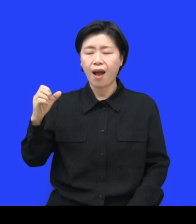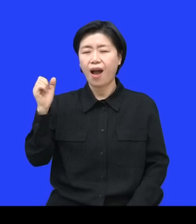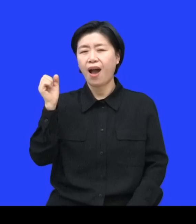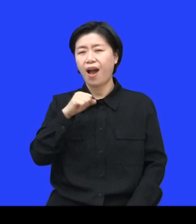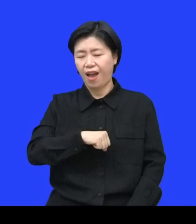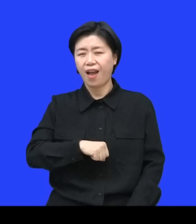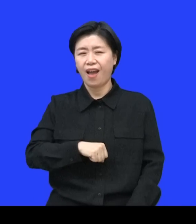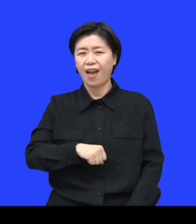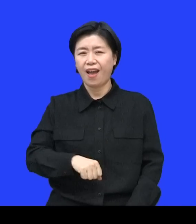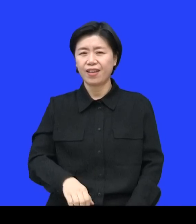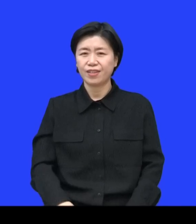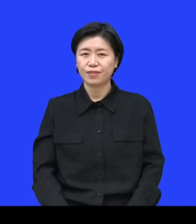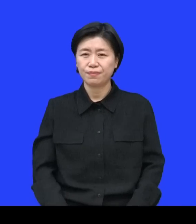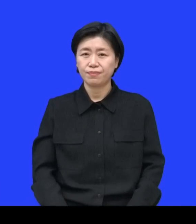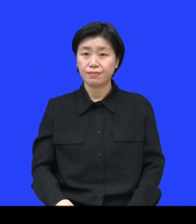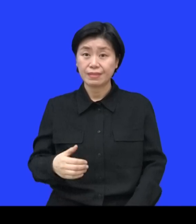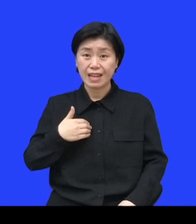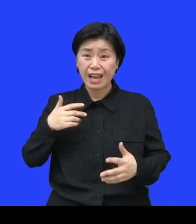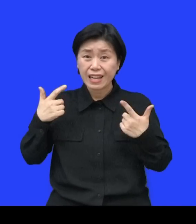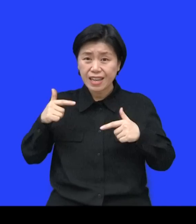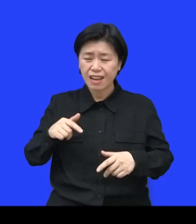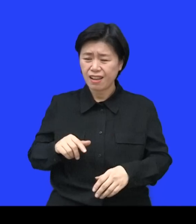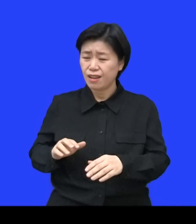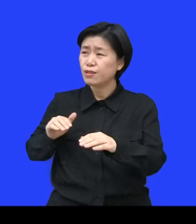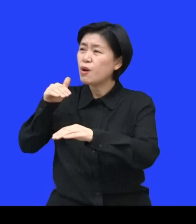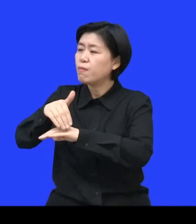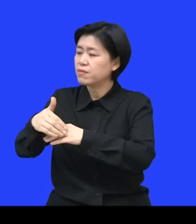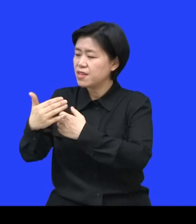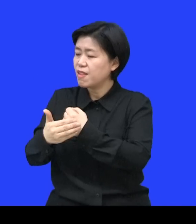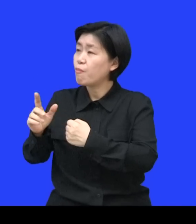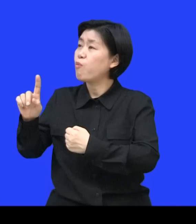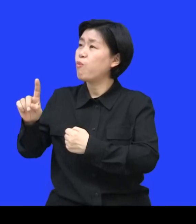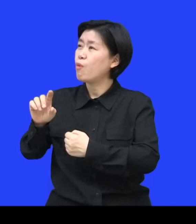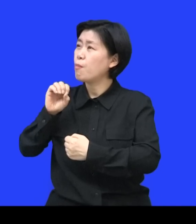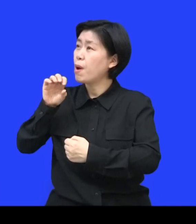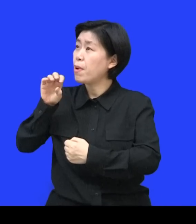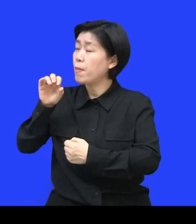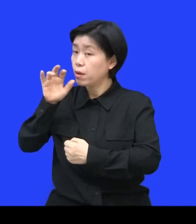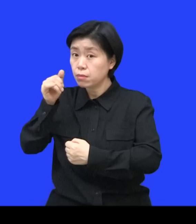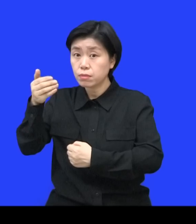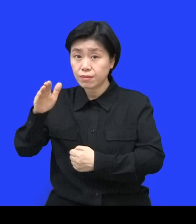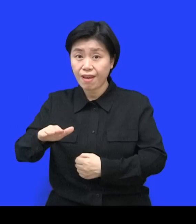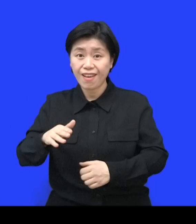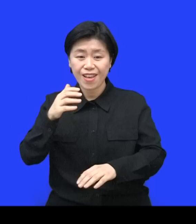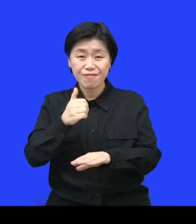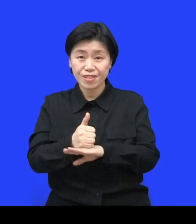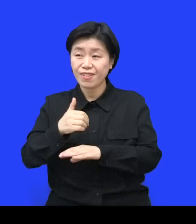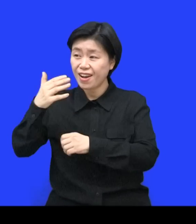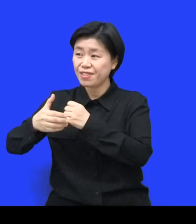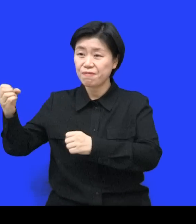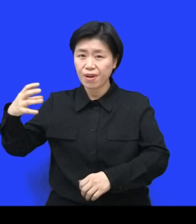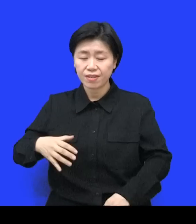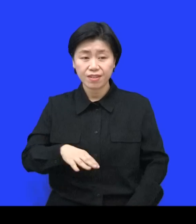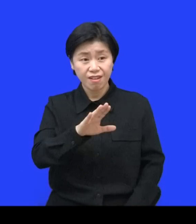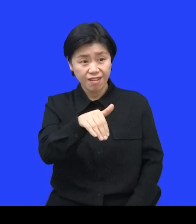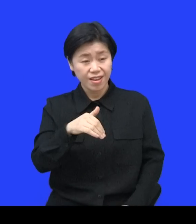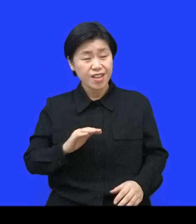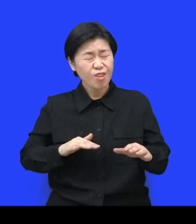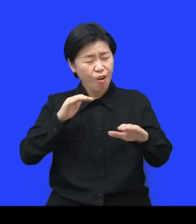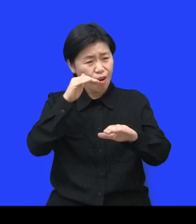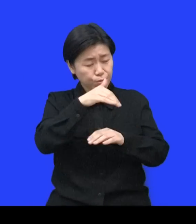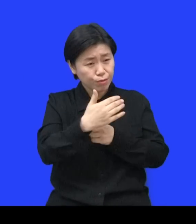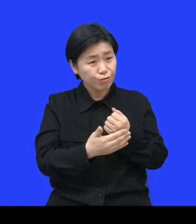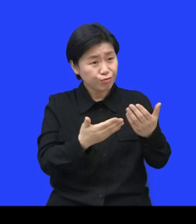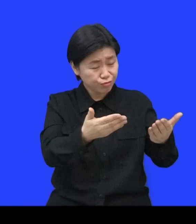가지고 궁시렁대. 넘치긴 뭘. 하나님이 그래서 가끔은 시니컬하게 해도 네. 얼마든지 받아주시는 분이다. 내가 뭐 이렇게